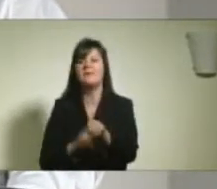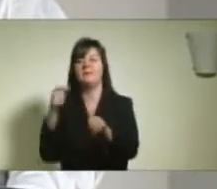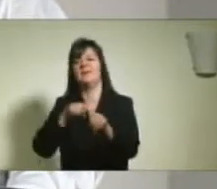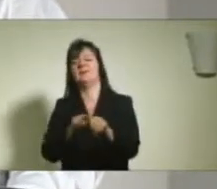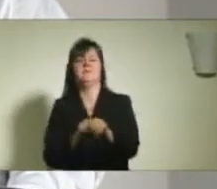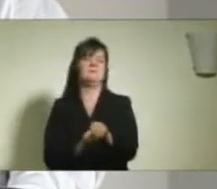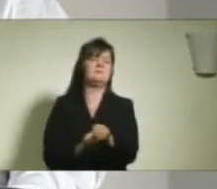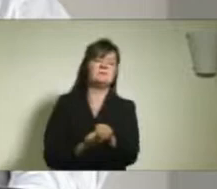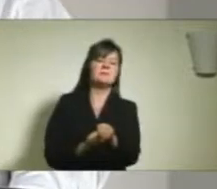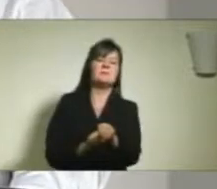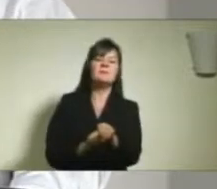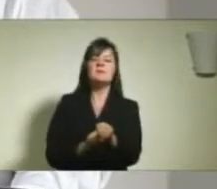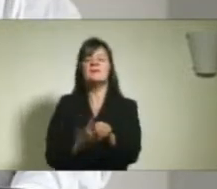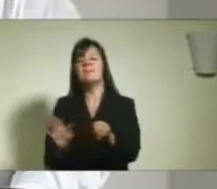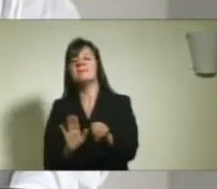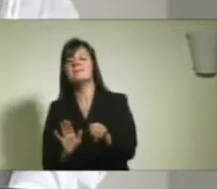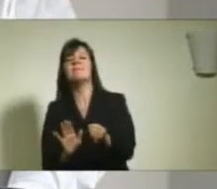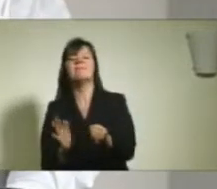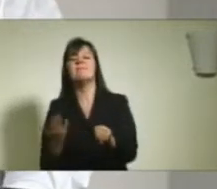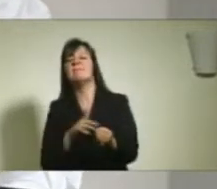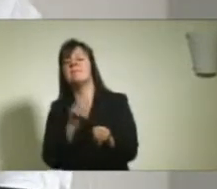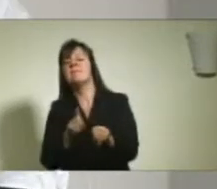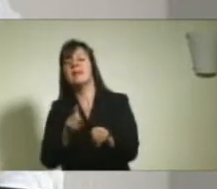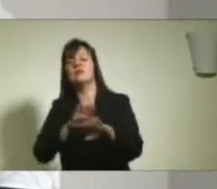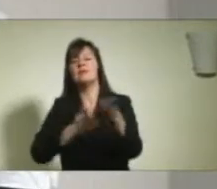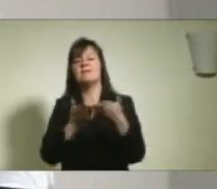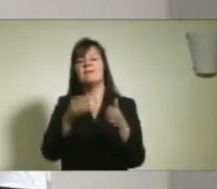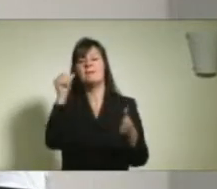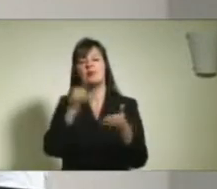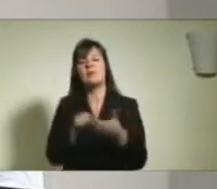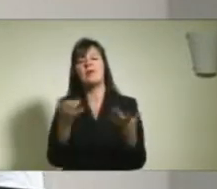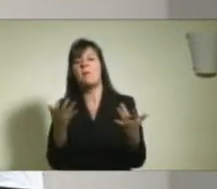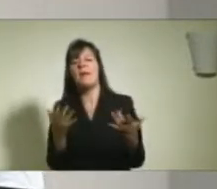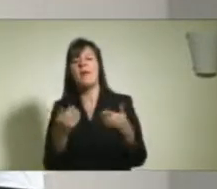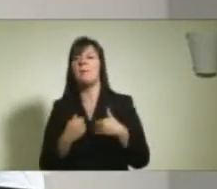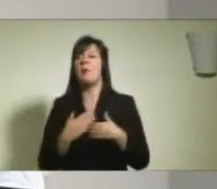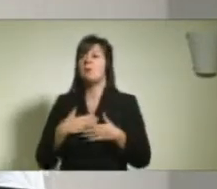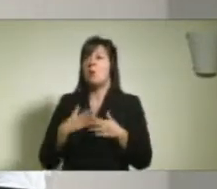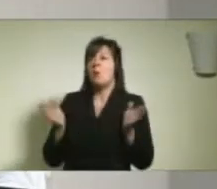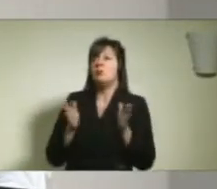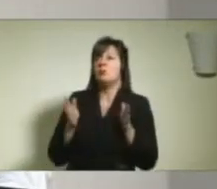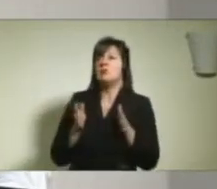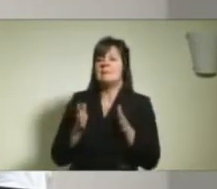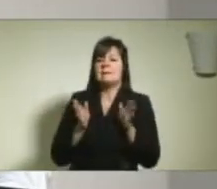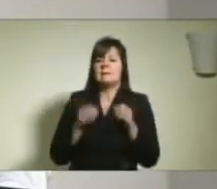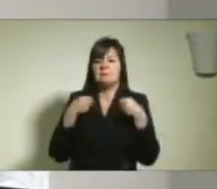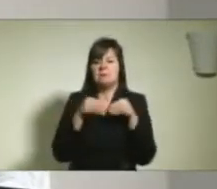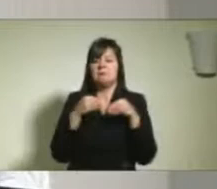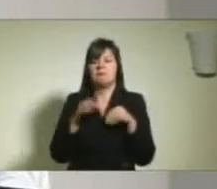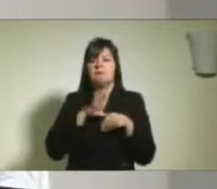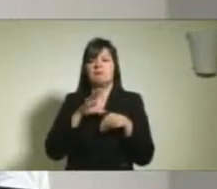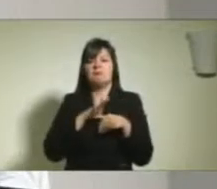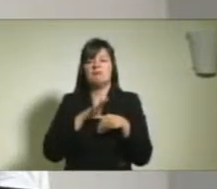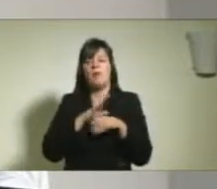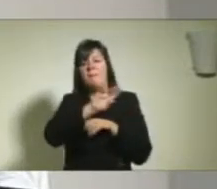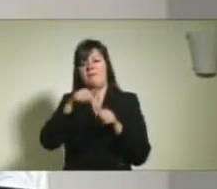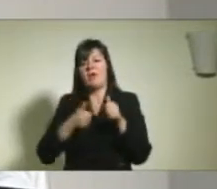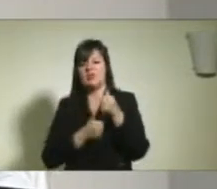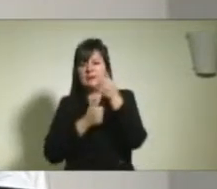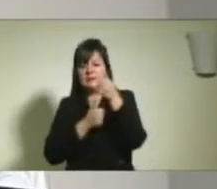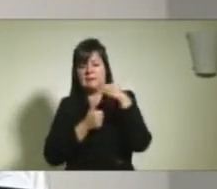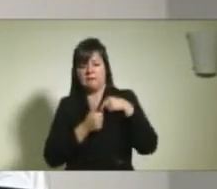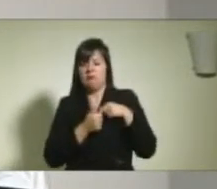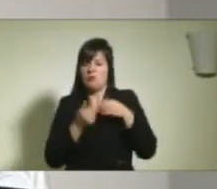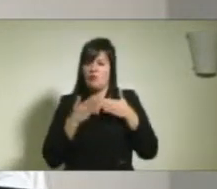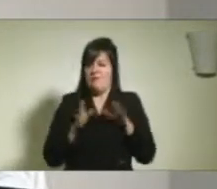dit, comment est le service postal? Et elle m'a dit, je suis une petite franchise, je viens d'ouvrir. Et je lui ai